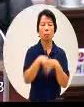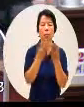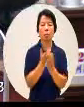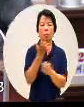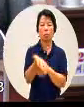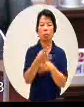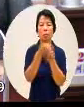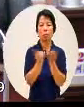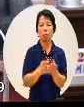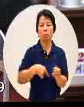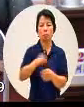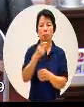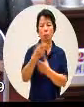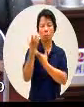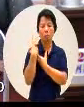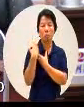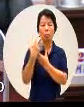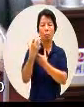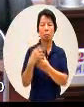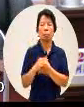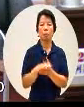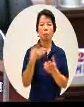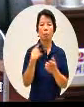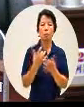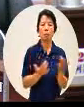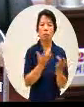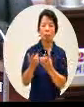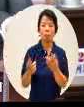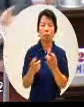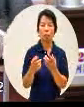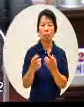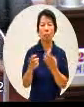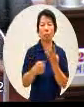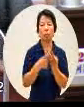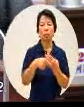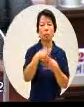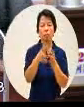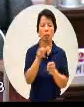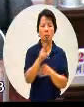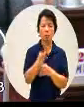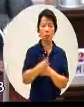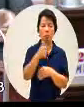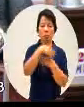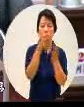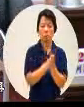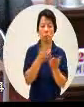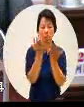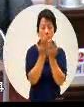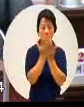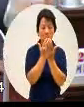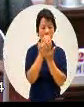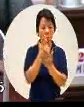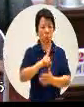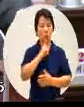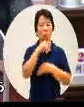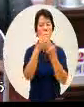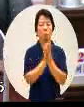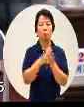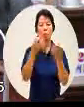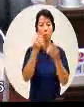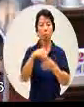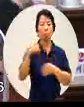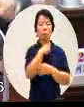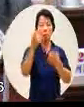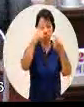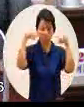給他實際的任務譬如說產業服務科的科長我覺得他學歷也很優秀台大經濟系畢業的你就直接說